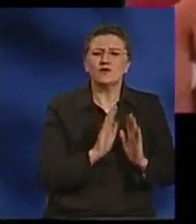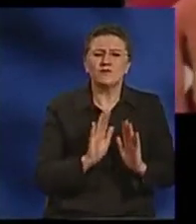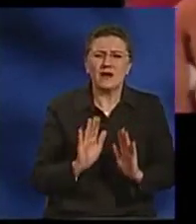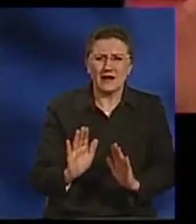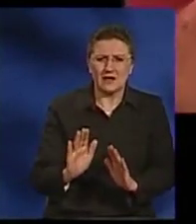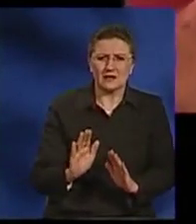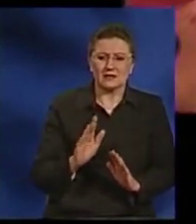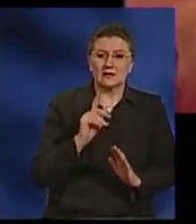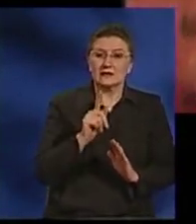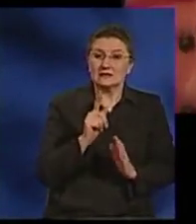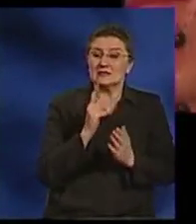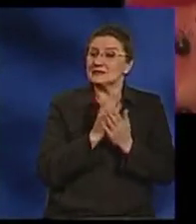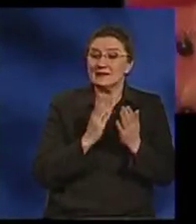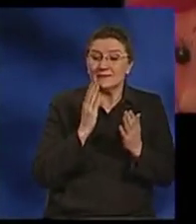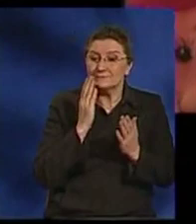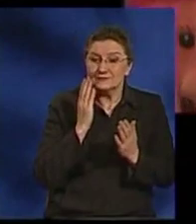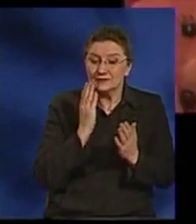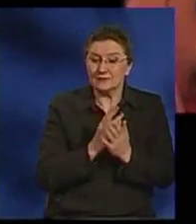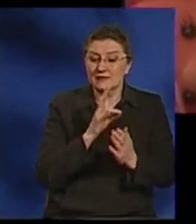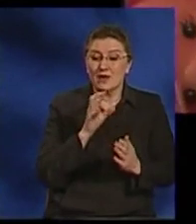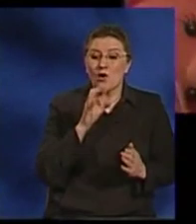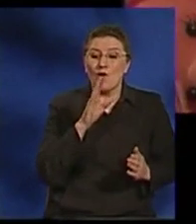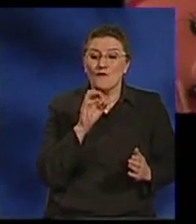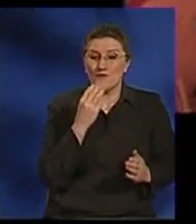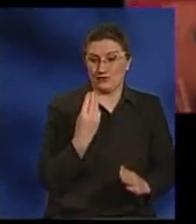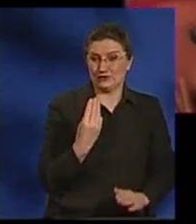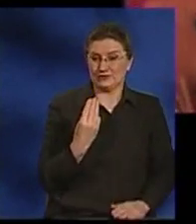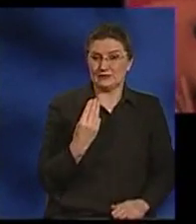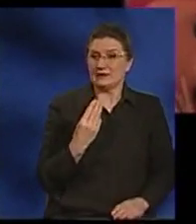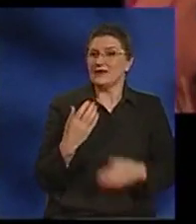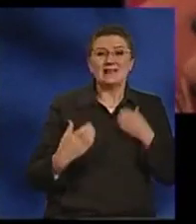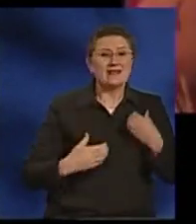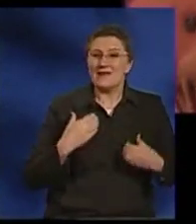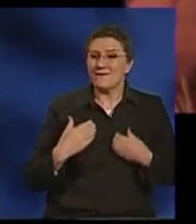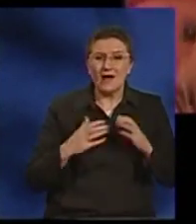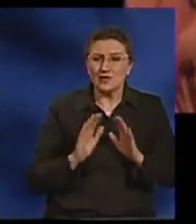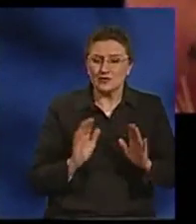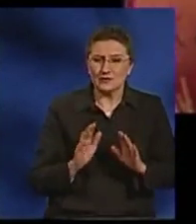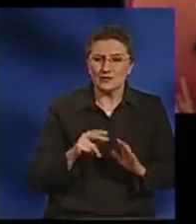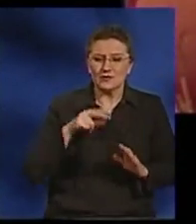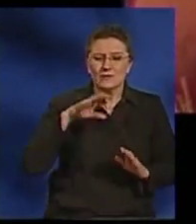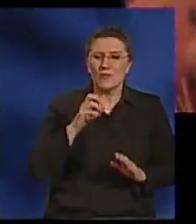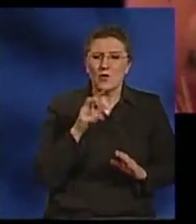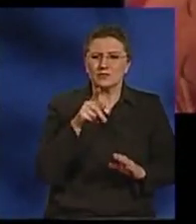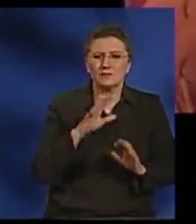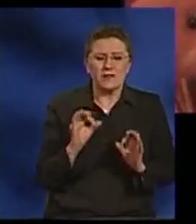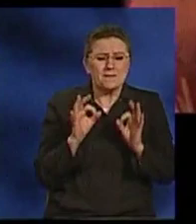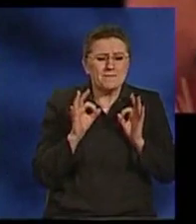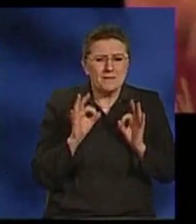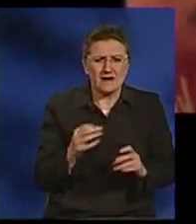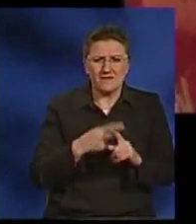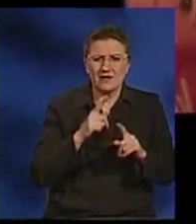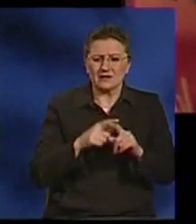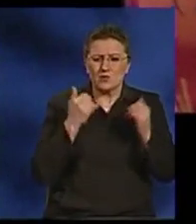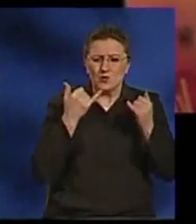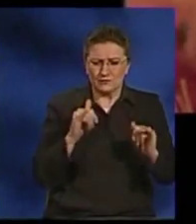лали Ты совсем не овощ Успокойся, не волнуйся Ай, Покум, ты был прав Этот